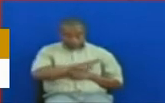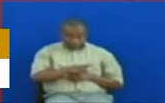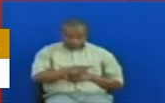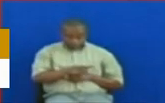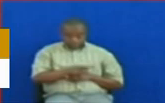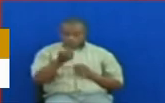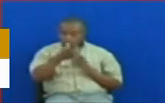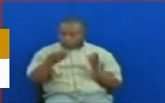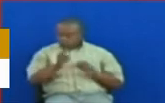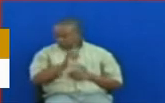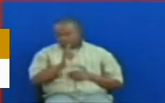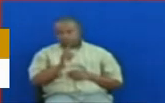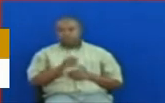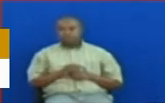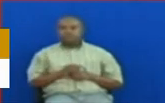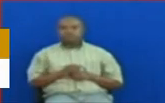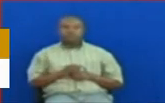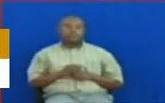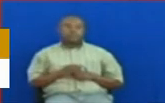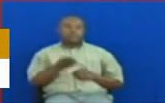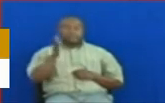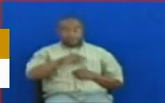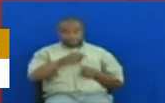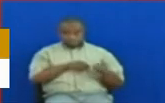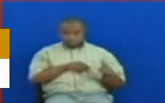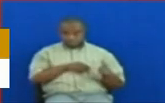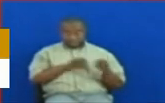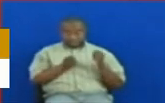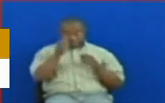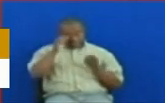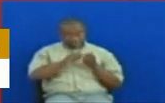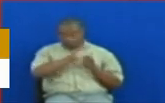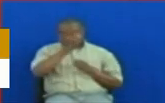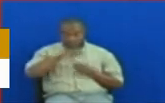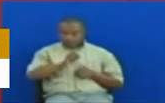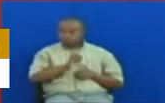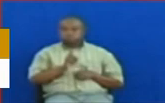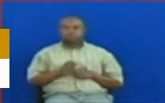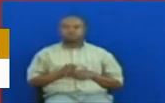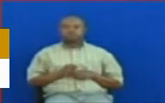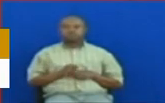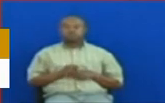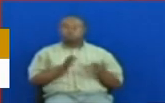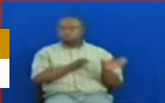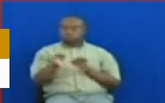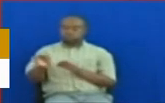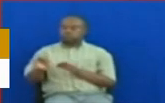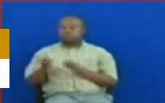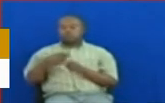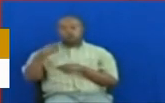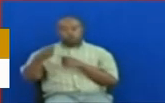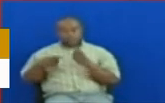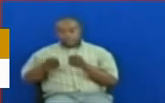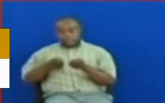kutumikia kwenye mamlaka, kwamba akitoka pale ndio mambo yake yameishia pale. Wanaendelea na udirector katika